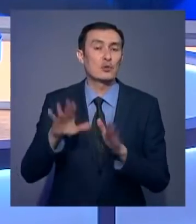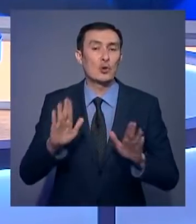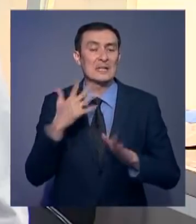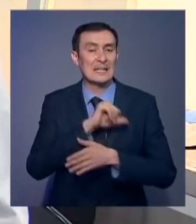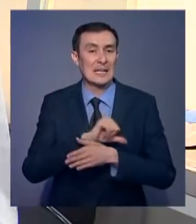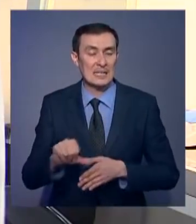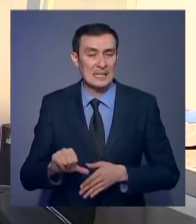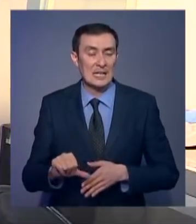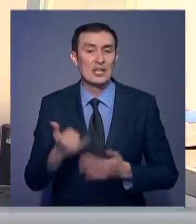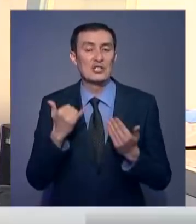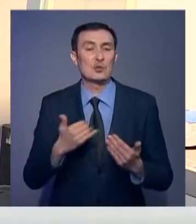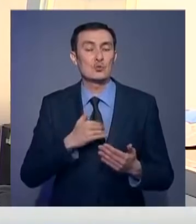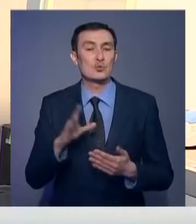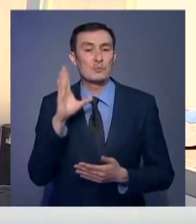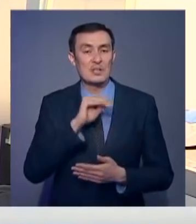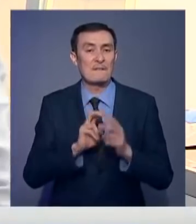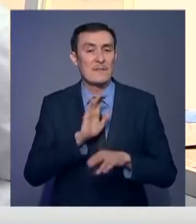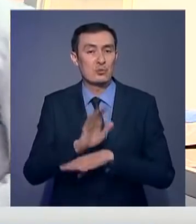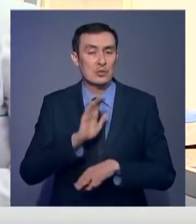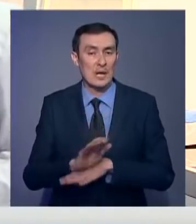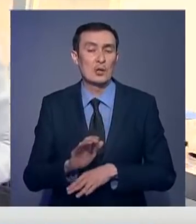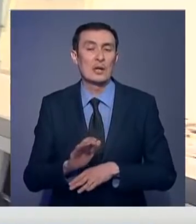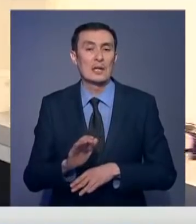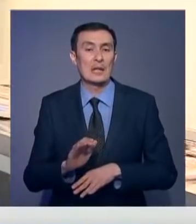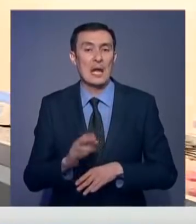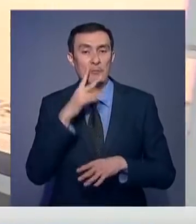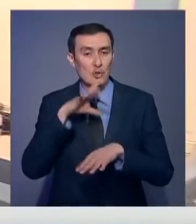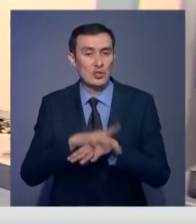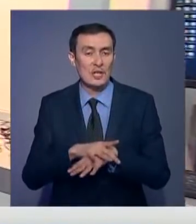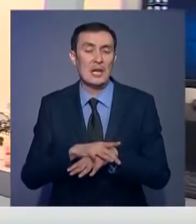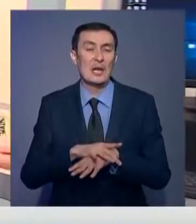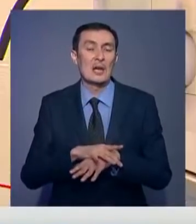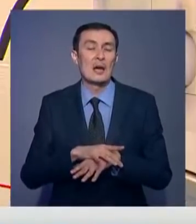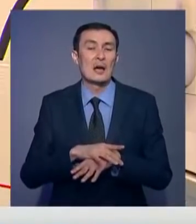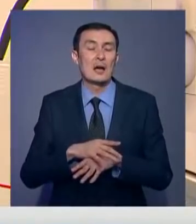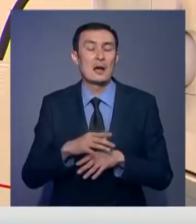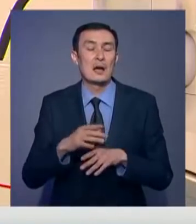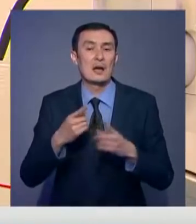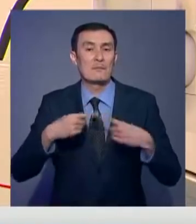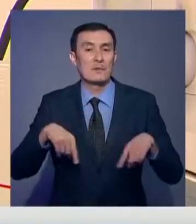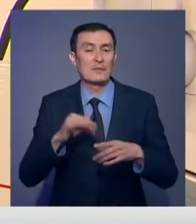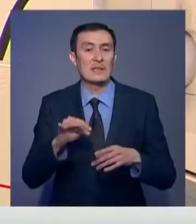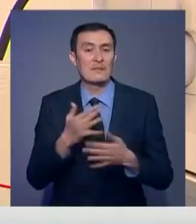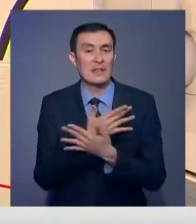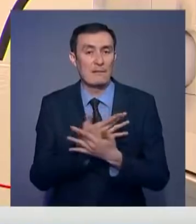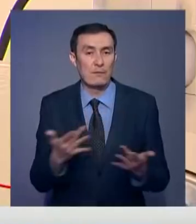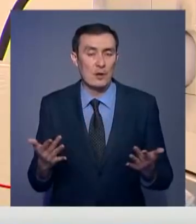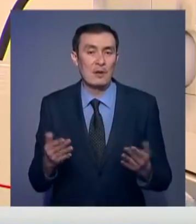за границей. В стране уже успешно производят системы для обнаружения генетически модифицированных объектов и